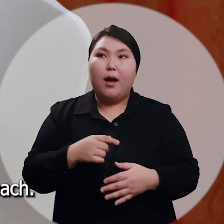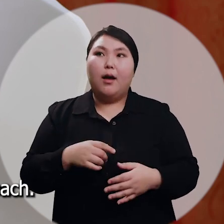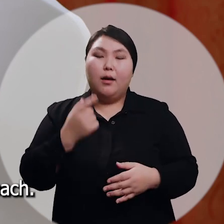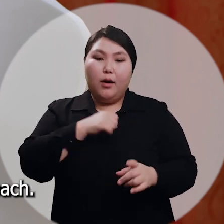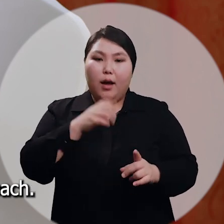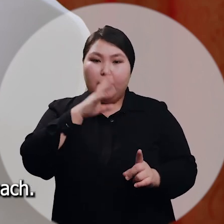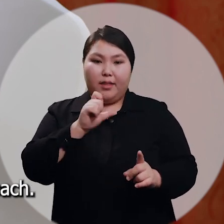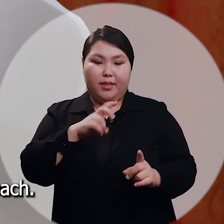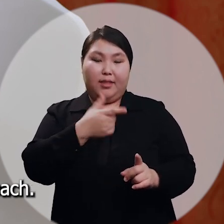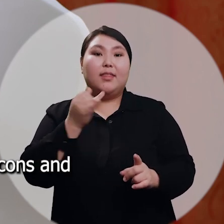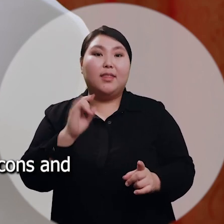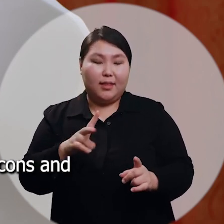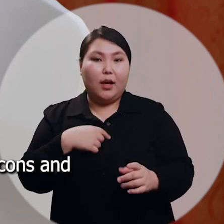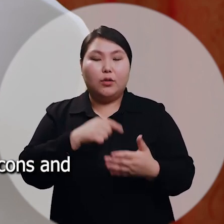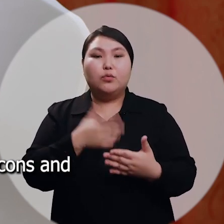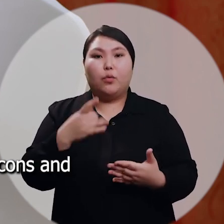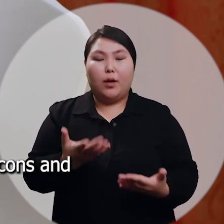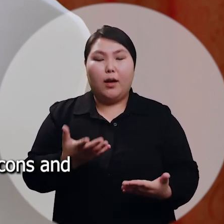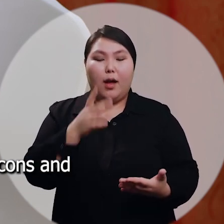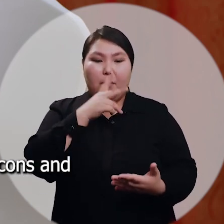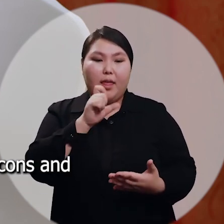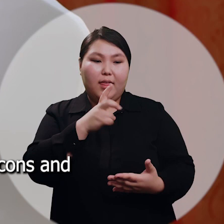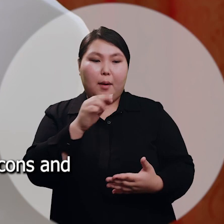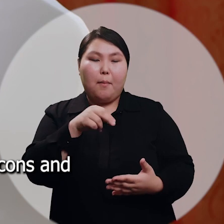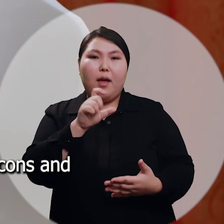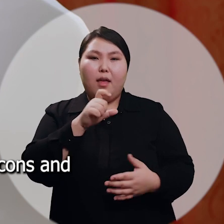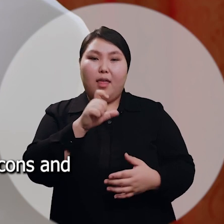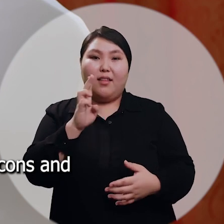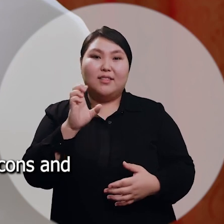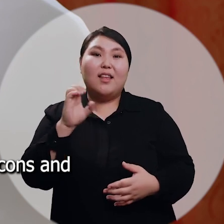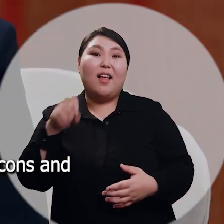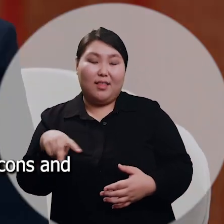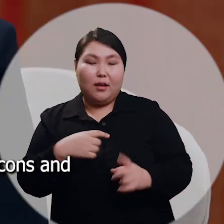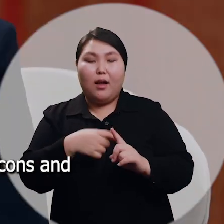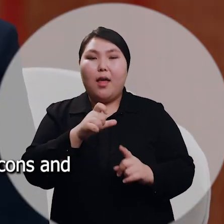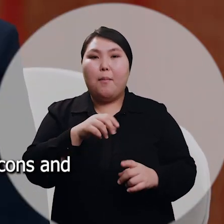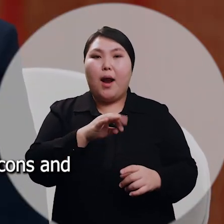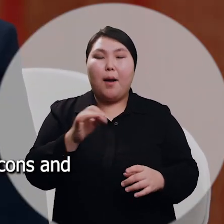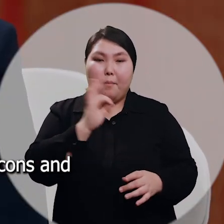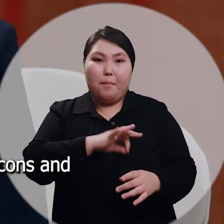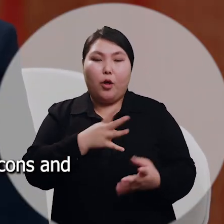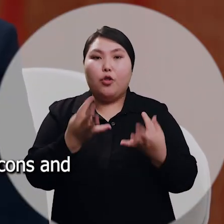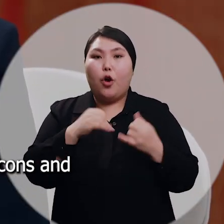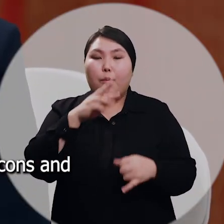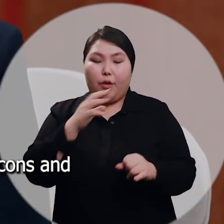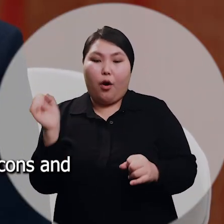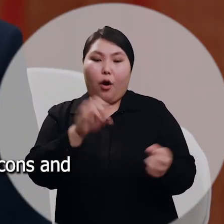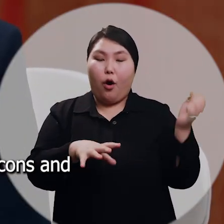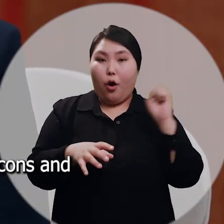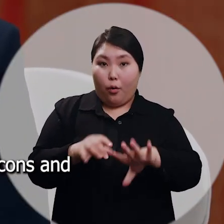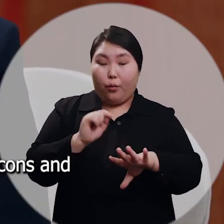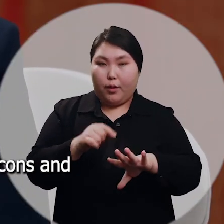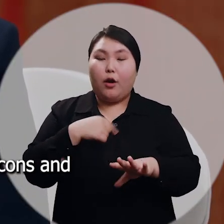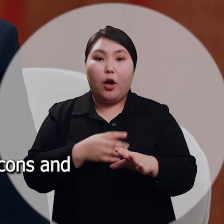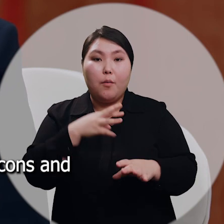үйрүүхээд ямааш энгийн Excel-энгийн энгийн парграммийг ашиглаад 2-мэдээл үдээг оруулад энэ 2-мэдээл үдээг